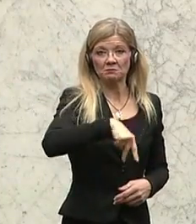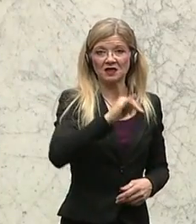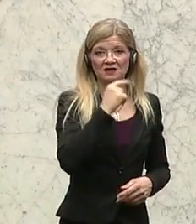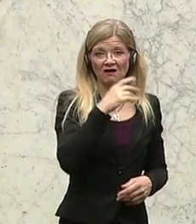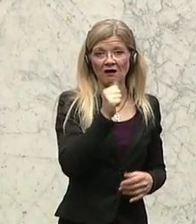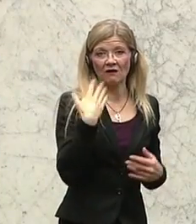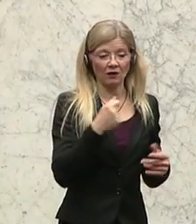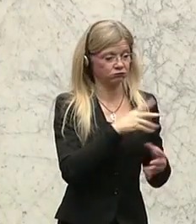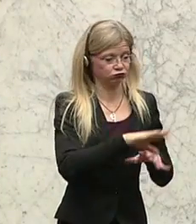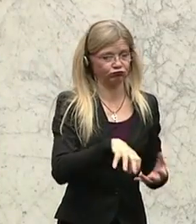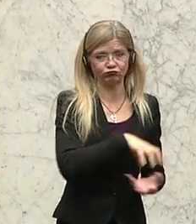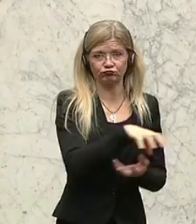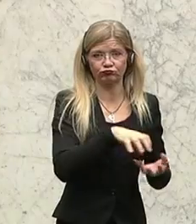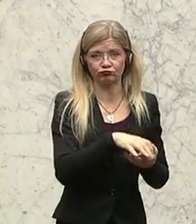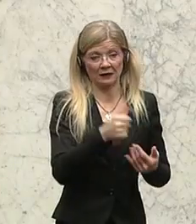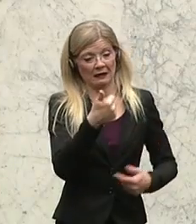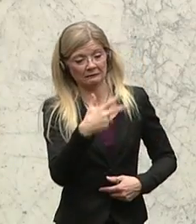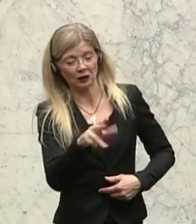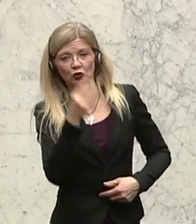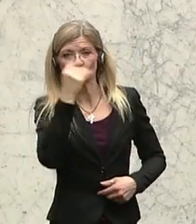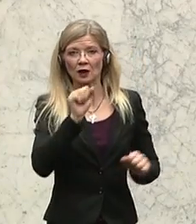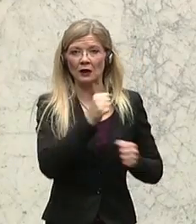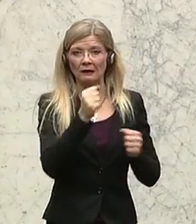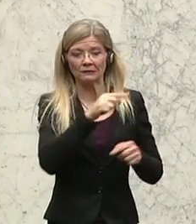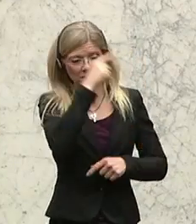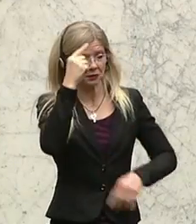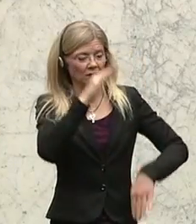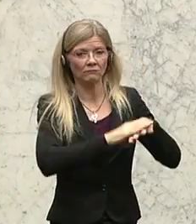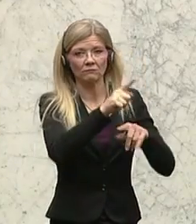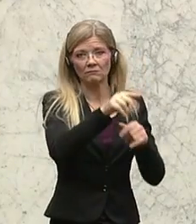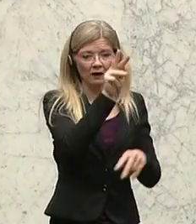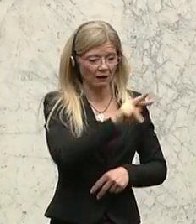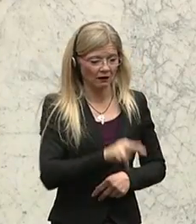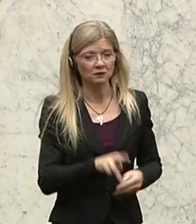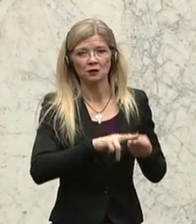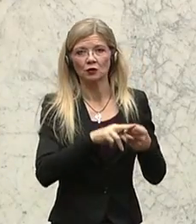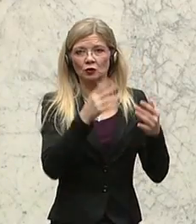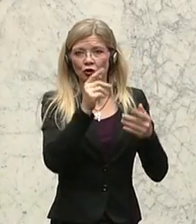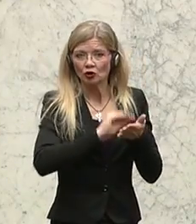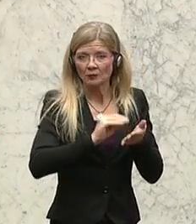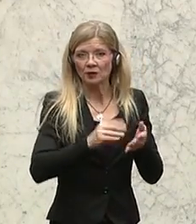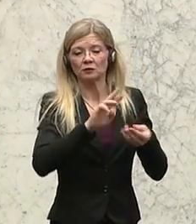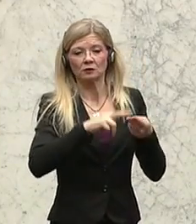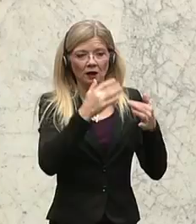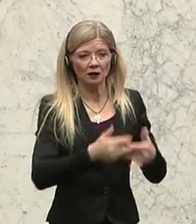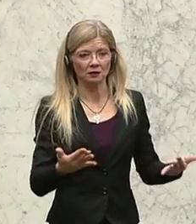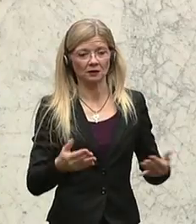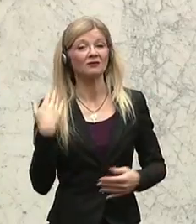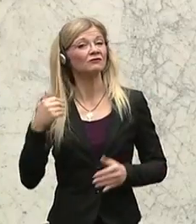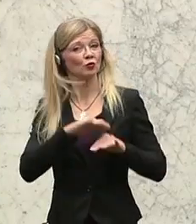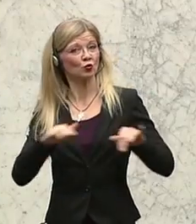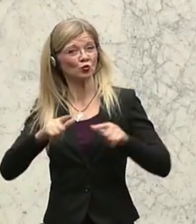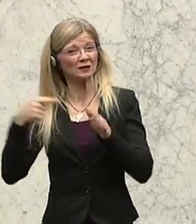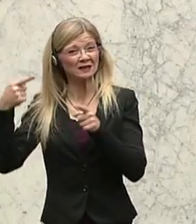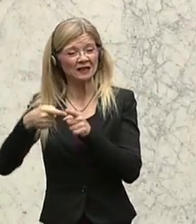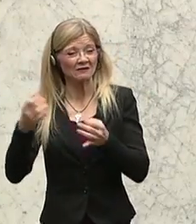kann nicht sinnerfassend lesen, schreiben und rechnen. Das Grundprinzip der neuen Mittelschule war es ja, dass in den Hauptfächern Deutsch, Englisch